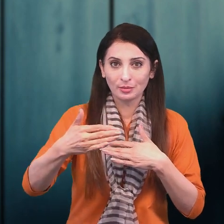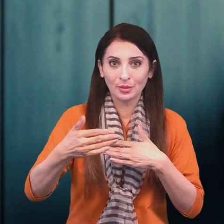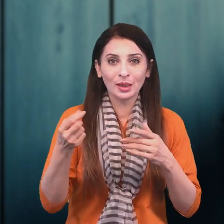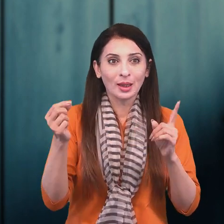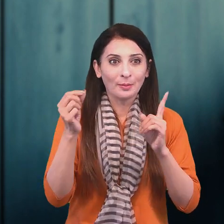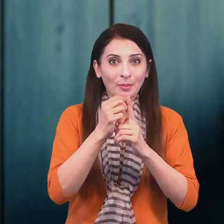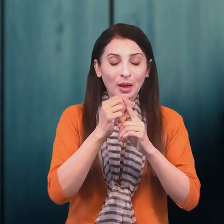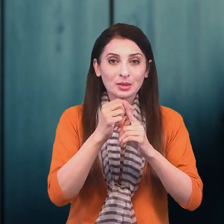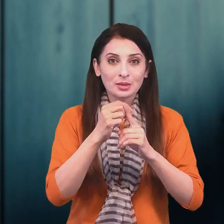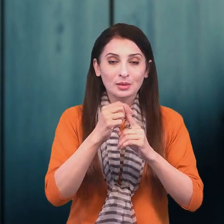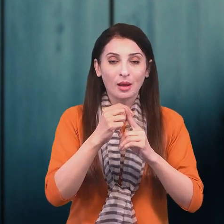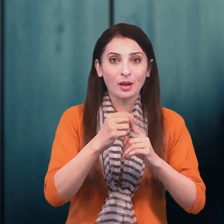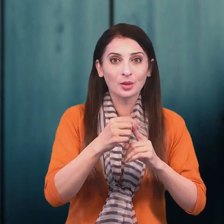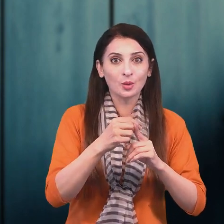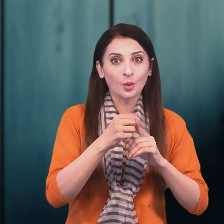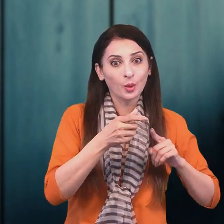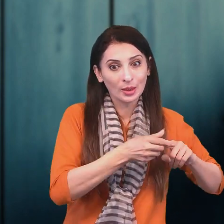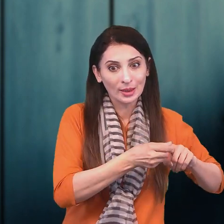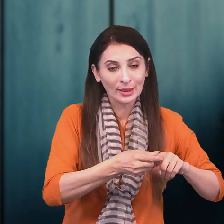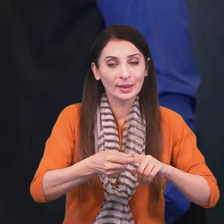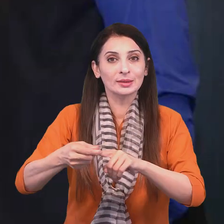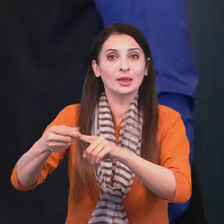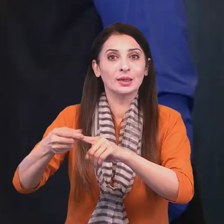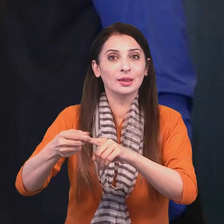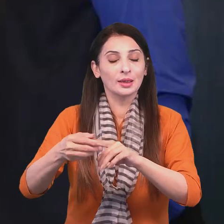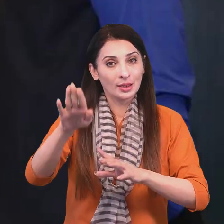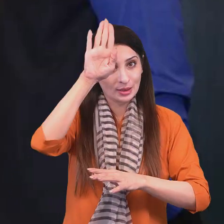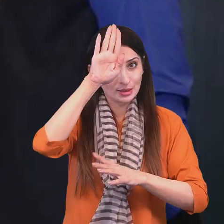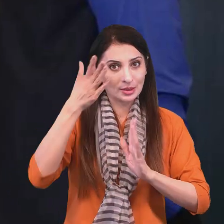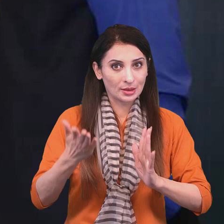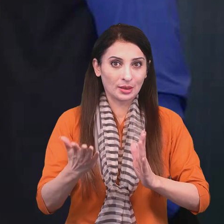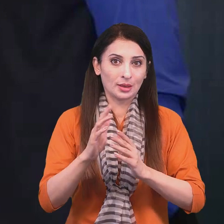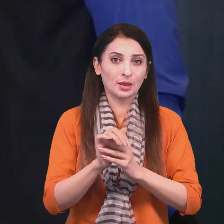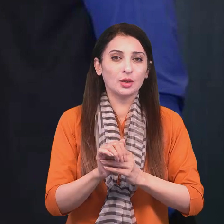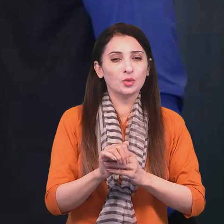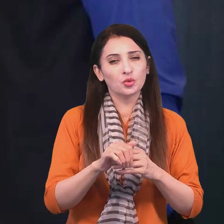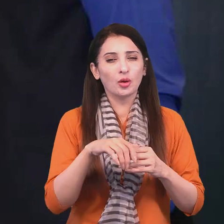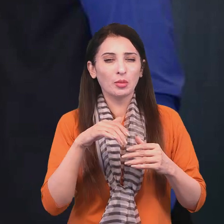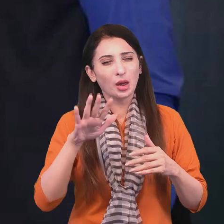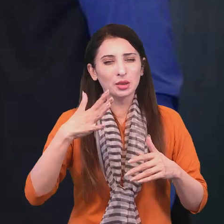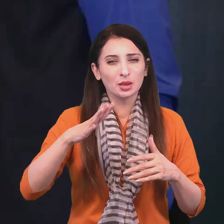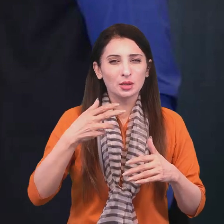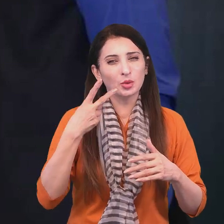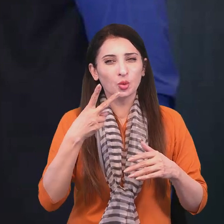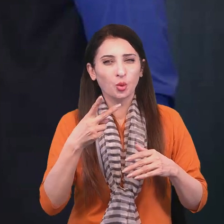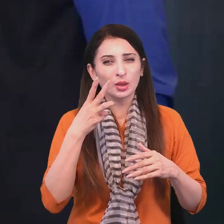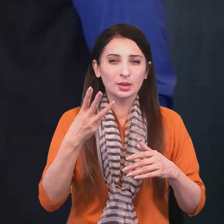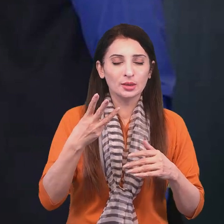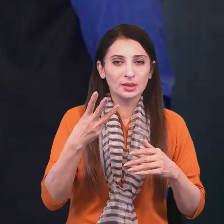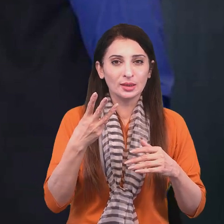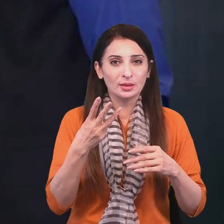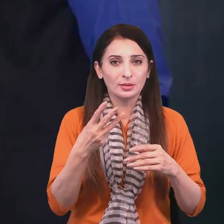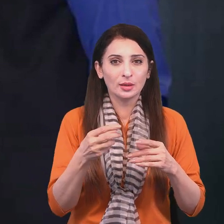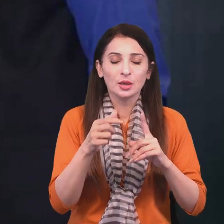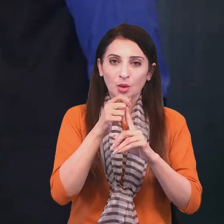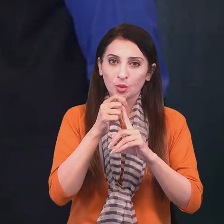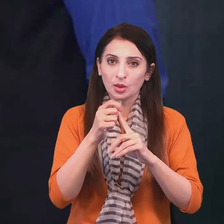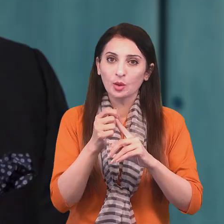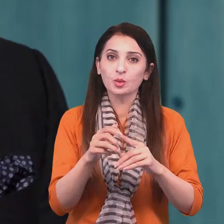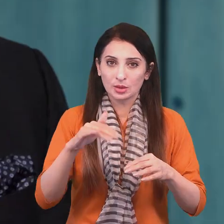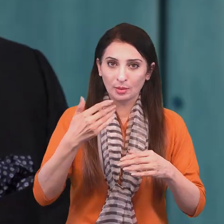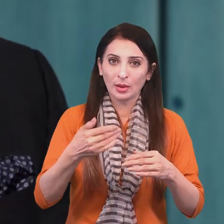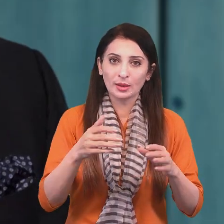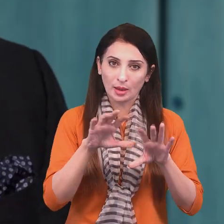والے وقت میں اس کنٹری کو لیڈ کر سکتے ہیں۔ تو یہ ہمارے 2-3 ریکوائرمنٹس ہوتی ہیں، جس کے بعد آپ یوتھ جنرل اسمبلی کے ممبر بن جاتے